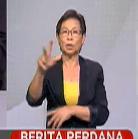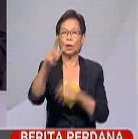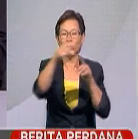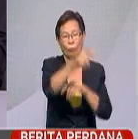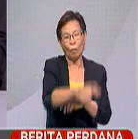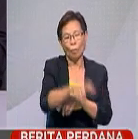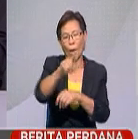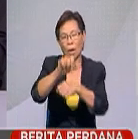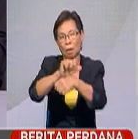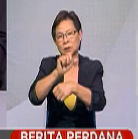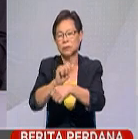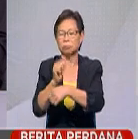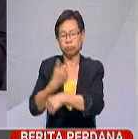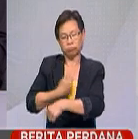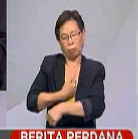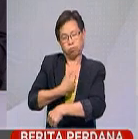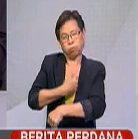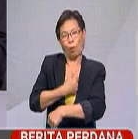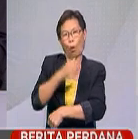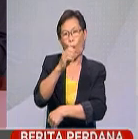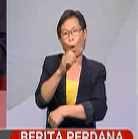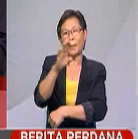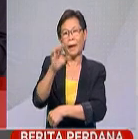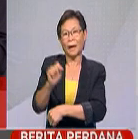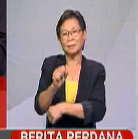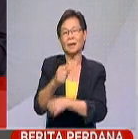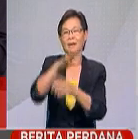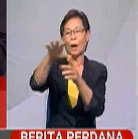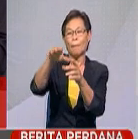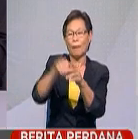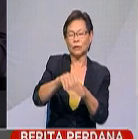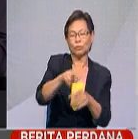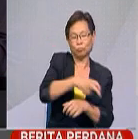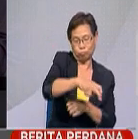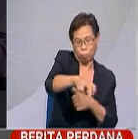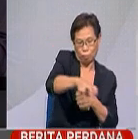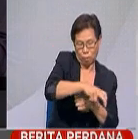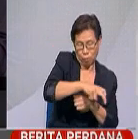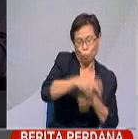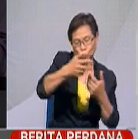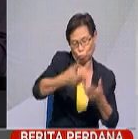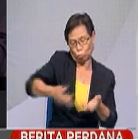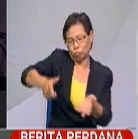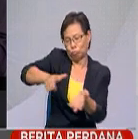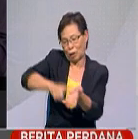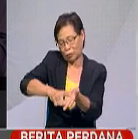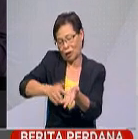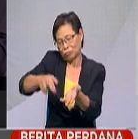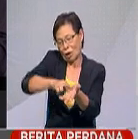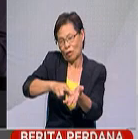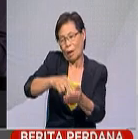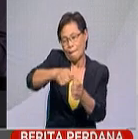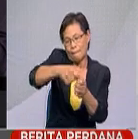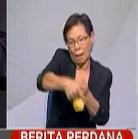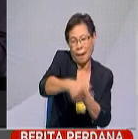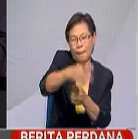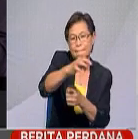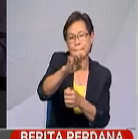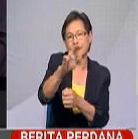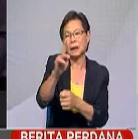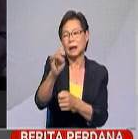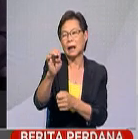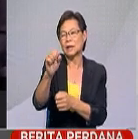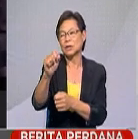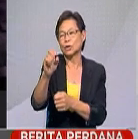45,923 orang bekerja sendiri, OBS termasuk daripada sektor pengangkutan, telah mendaftar dan mencarum dengan perkeso sejak